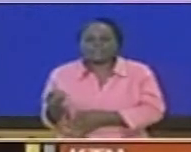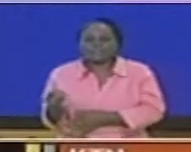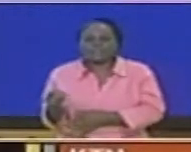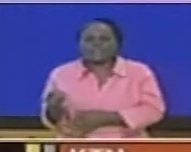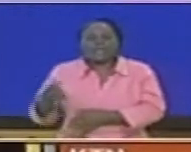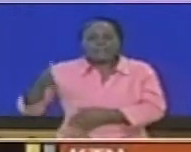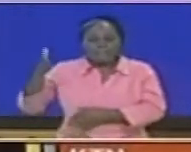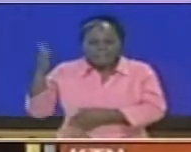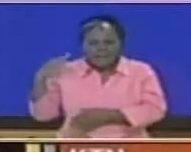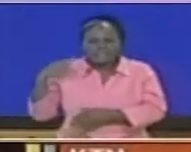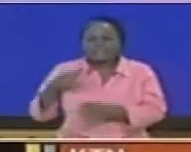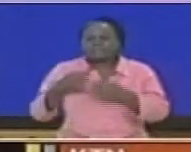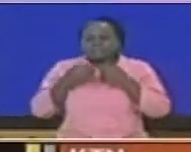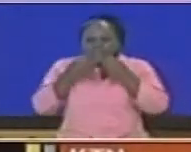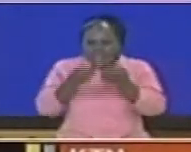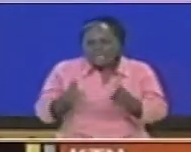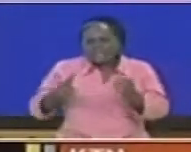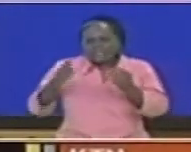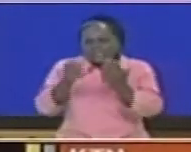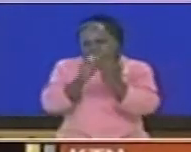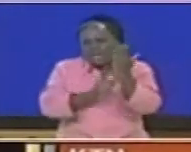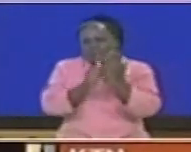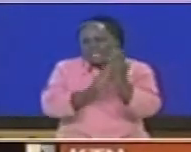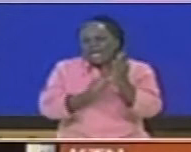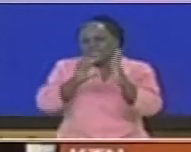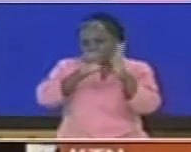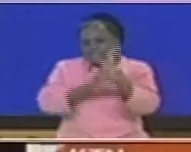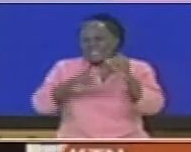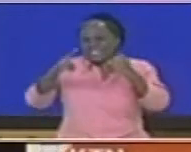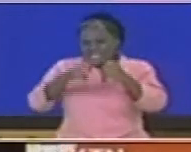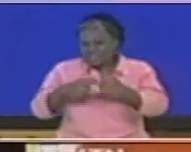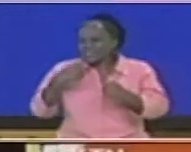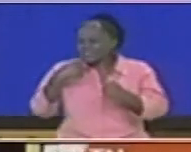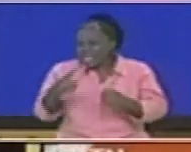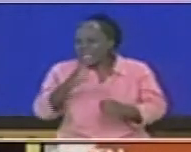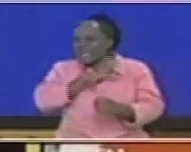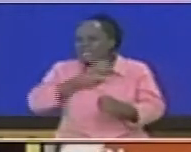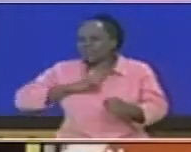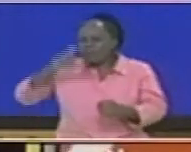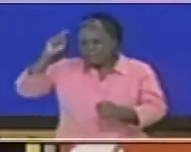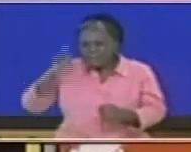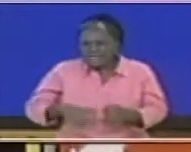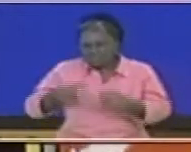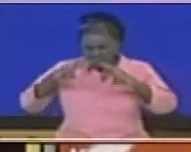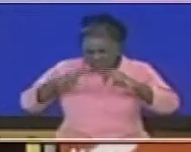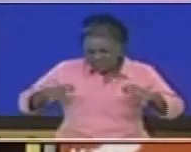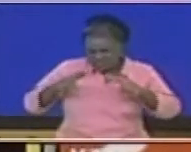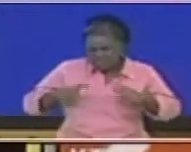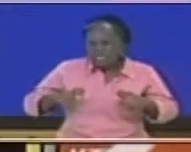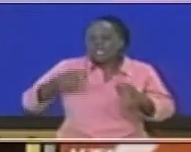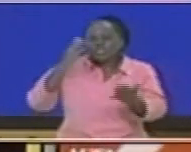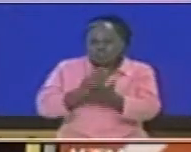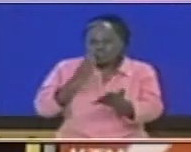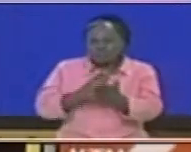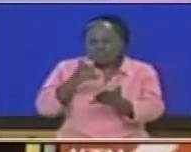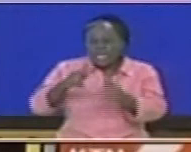a resolution under chapter 7 of the UN Charter, the council must first make a finding that there is a threat to the